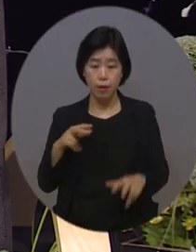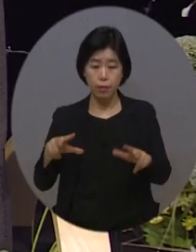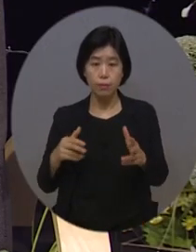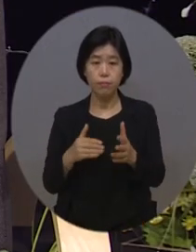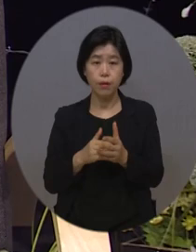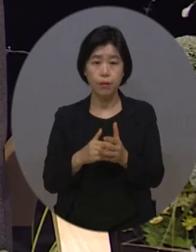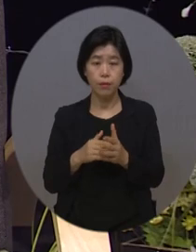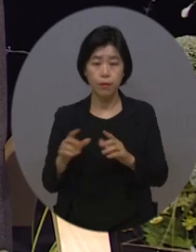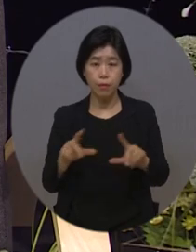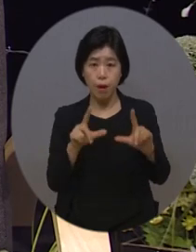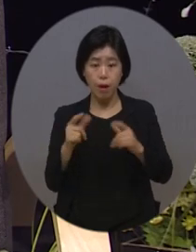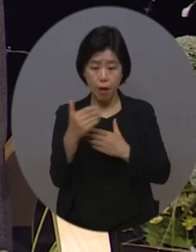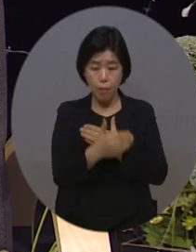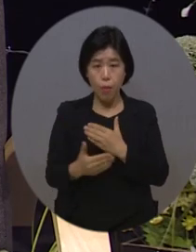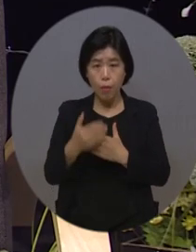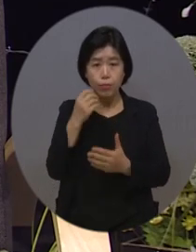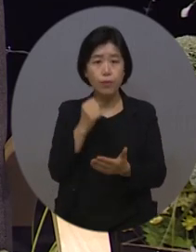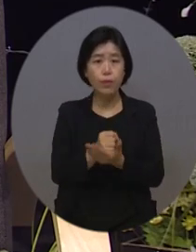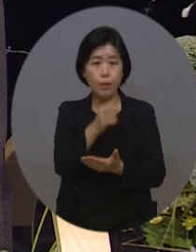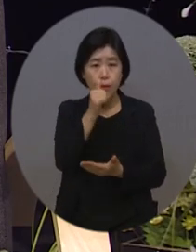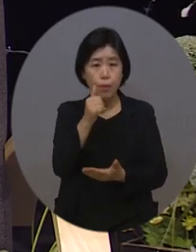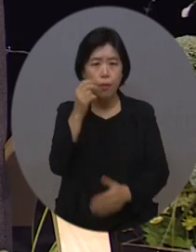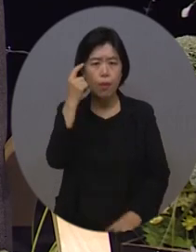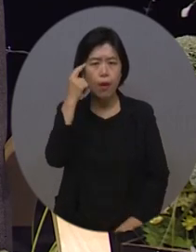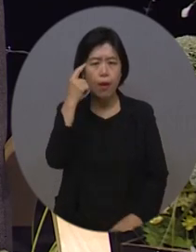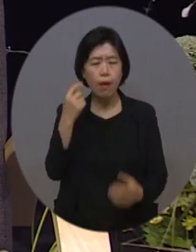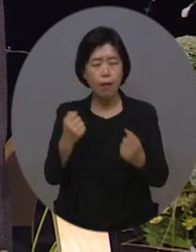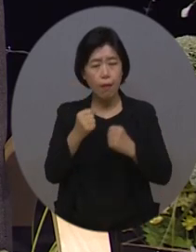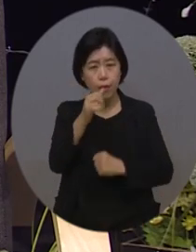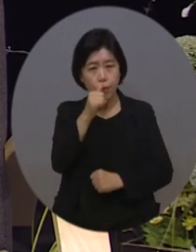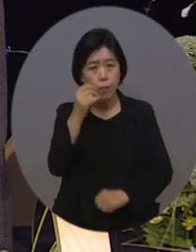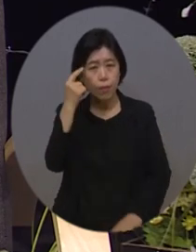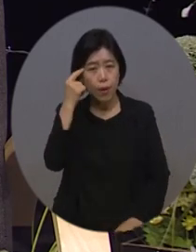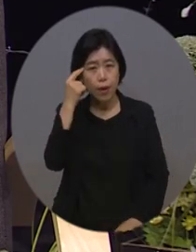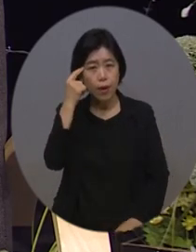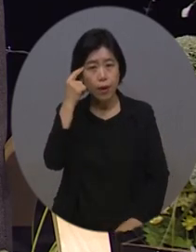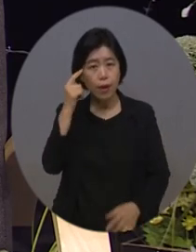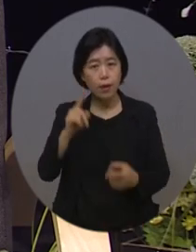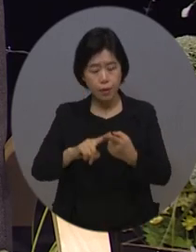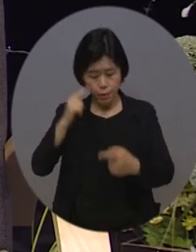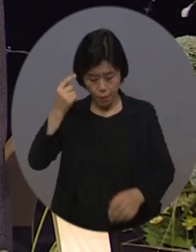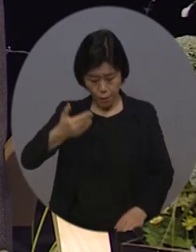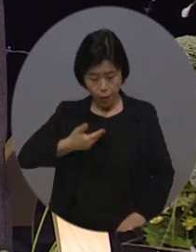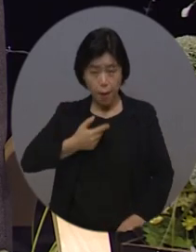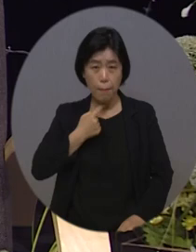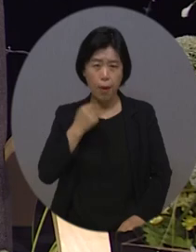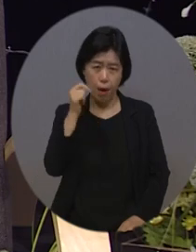있지? 혹시 자신에게 이와 같은 질문을 해보신 적 있는지요?